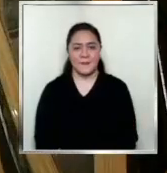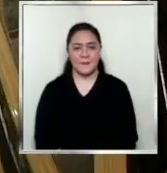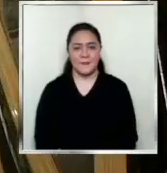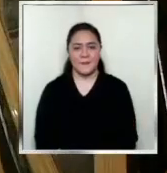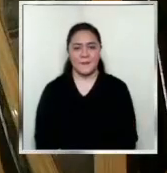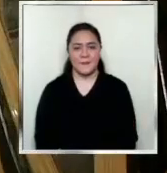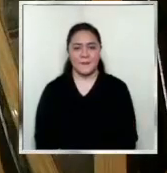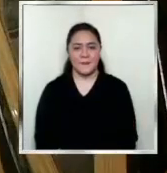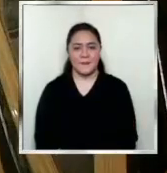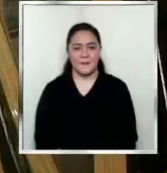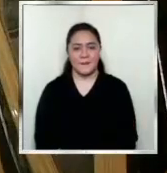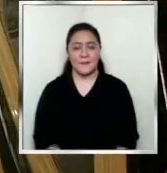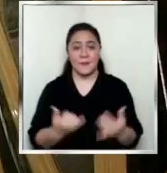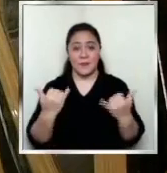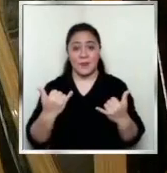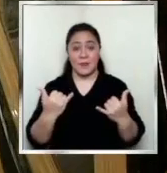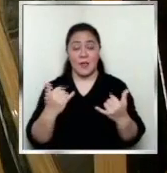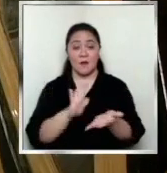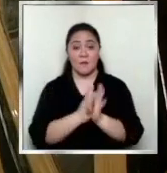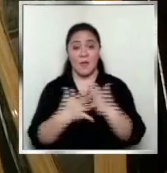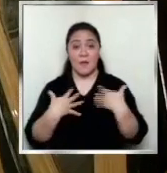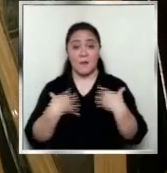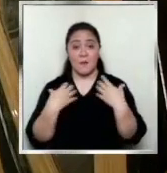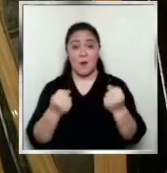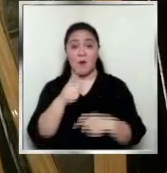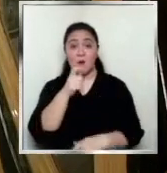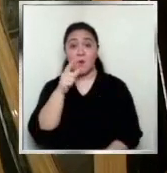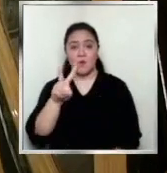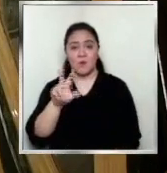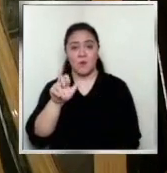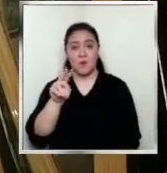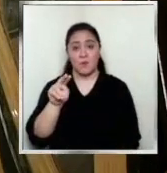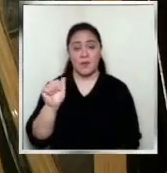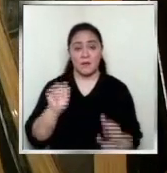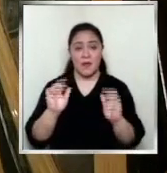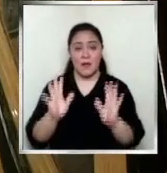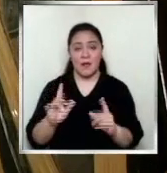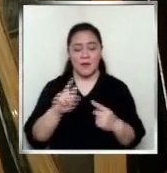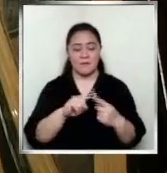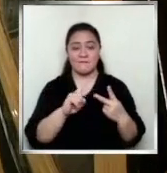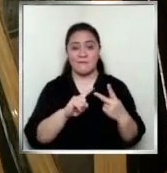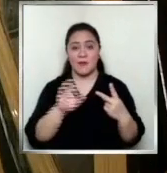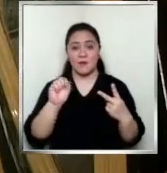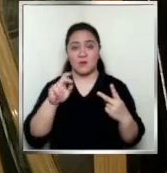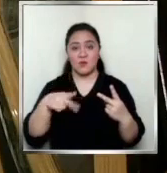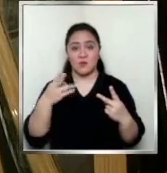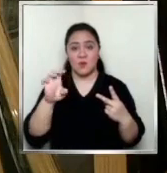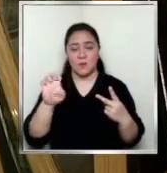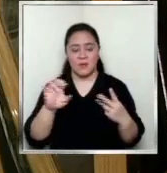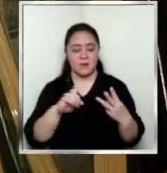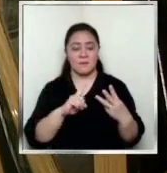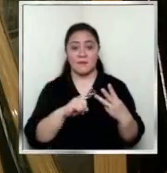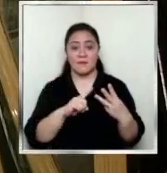On the way to recovery na mula sa COVID si Vin Abrenica, pati ang fiancé niyang si Sophie Albert at kanilang 10-month-old baby. Ang